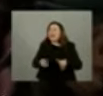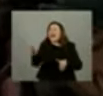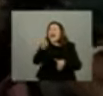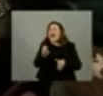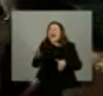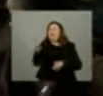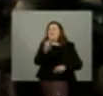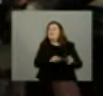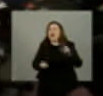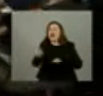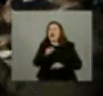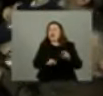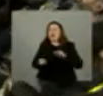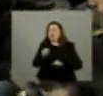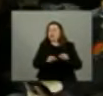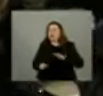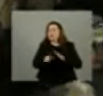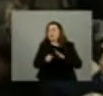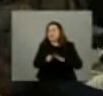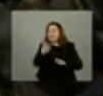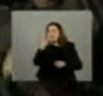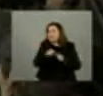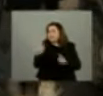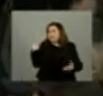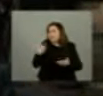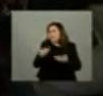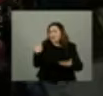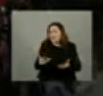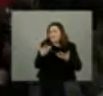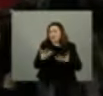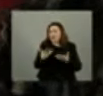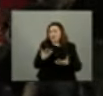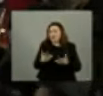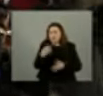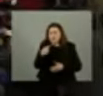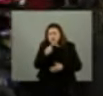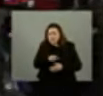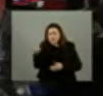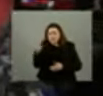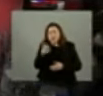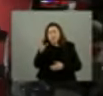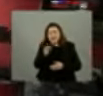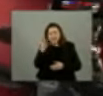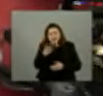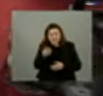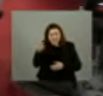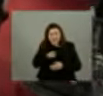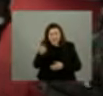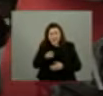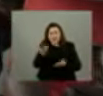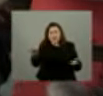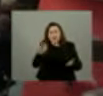κύριου Τσίπρα. Έτσι, ναι, εξ αφορμής της Τσίπρας... δήλωσης Κασελάκη, λέει ναι, κύριε δεν Κουσούλη. Δεν το λέει αυτό στη δήλωσή του. Θέλω να πω δηλαδή ότι